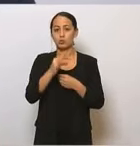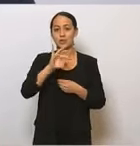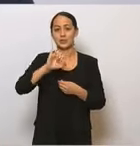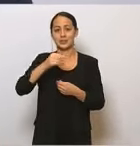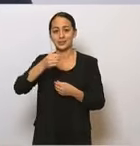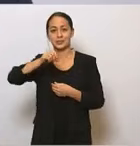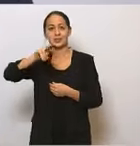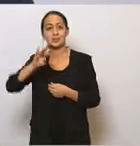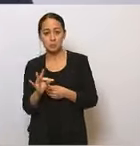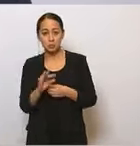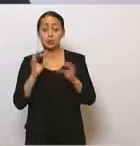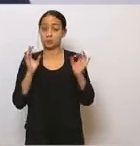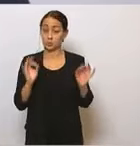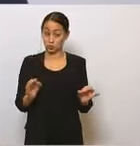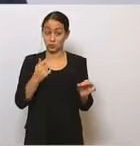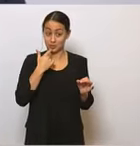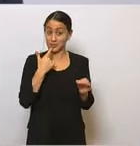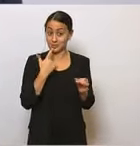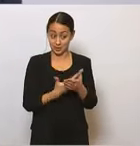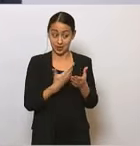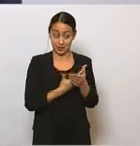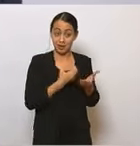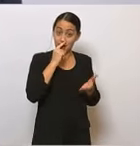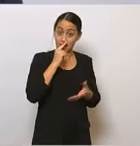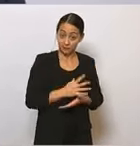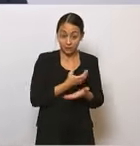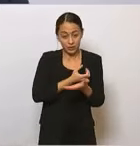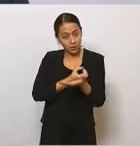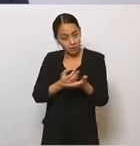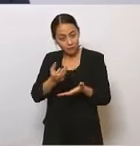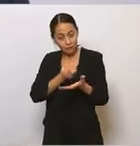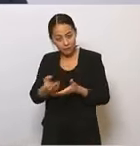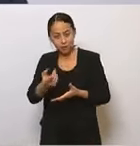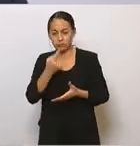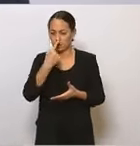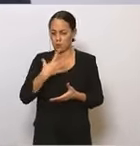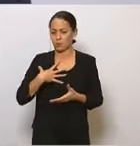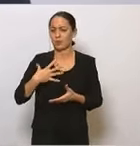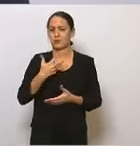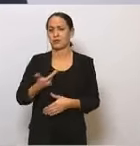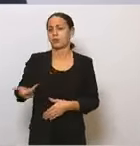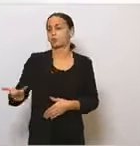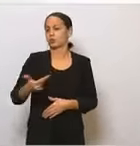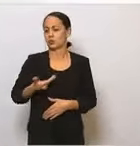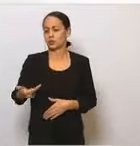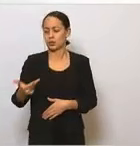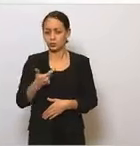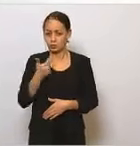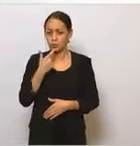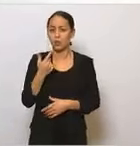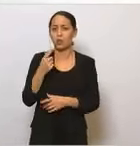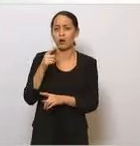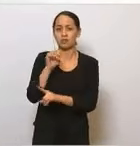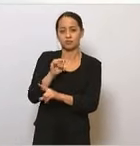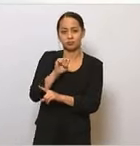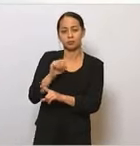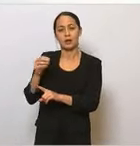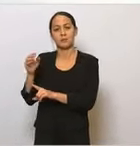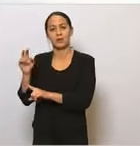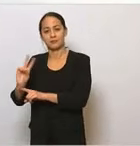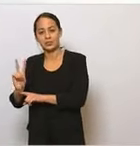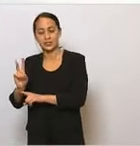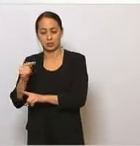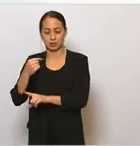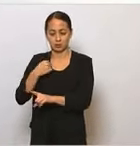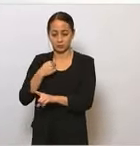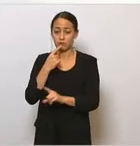place aujourd'hui. Et dans les discussions, je crois qu'à la fois Margrethe Vestager, André Schwab et moi-même avons eu ces dernières semaines des discussions avec les Américains, c'est vrai de